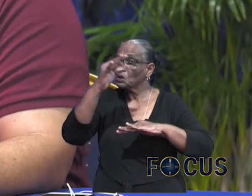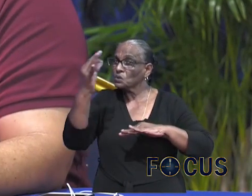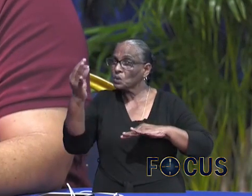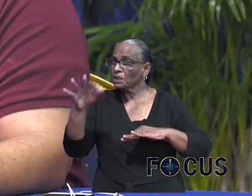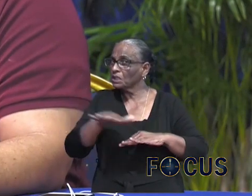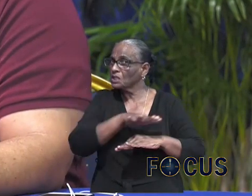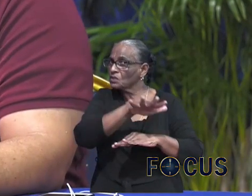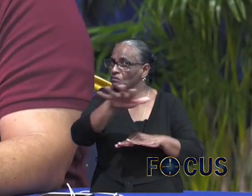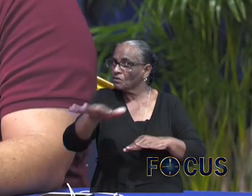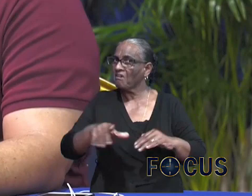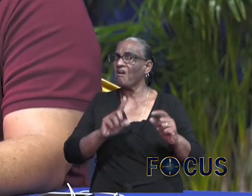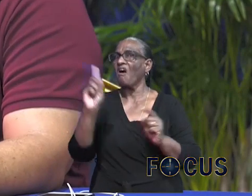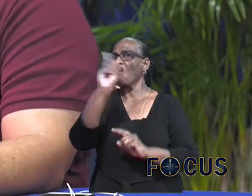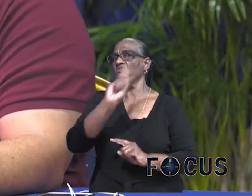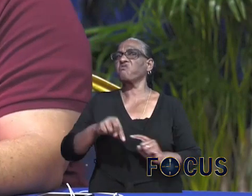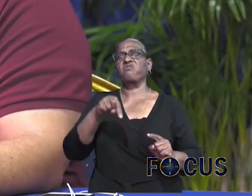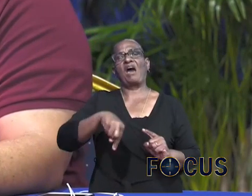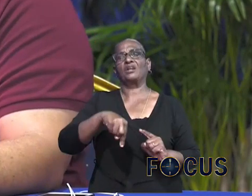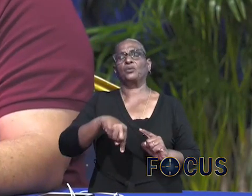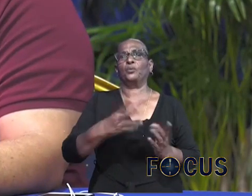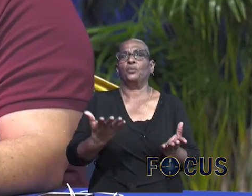gezondheidssituatie in gevaar gebracht.